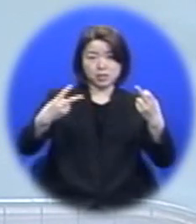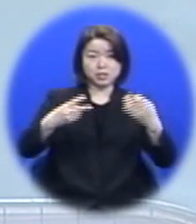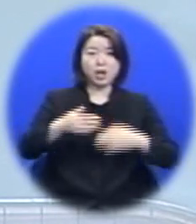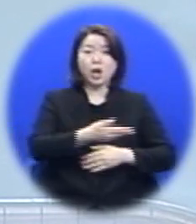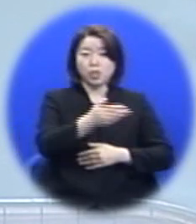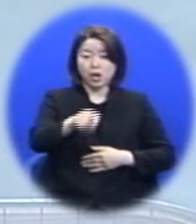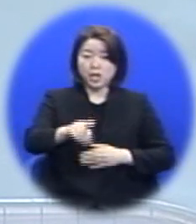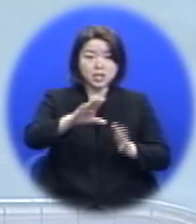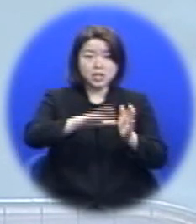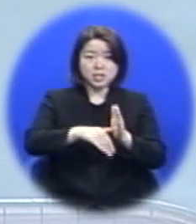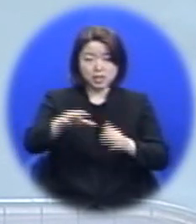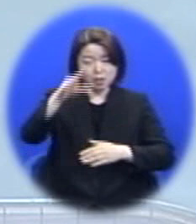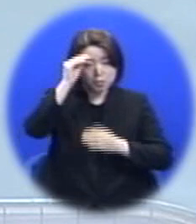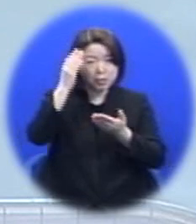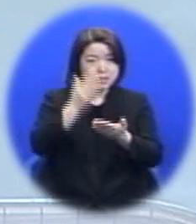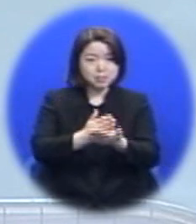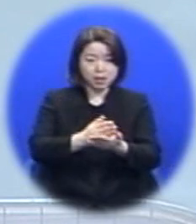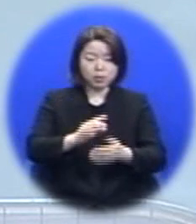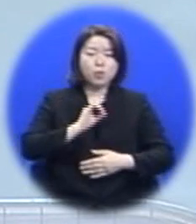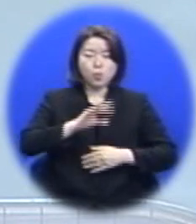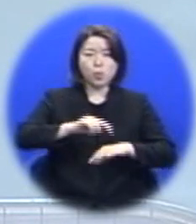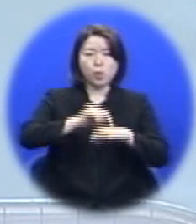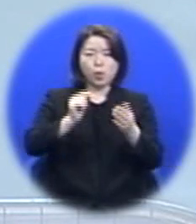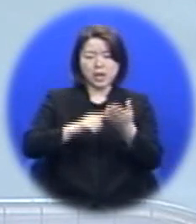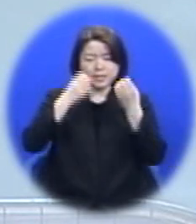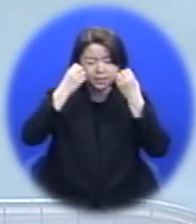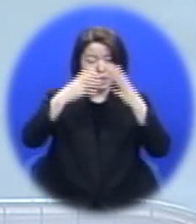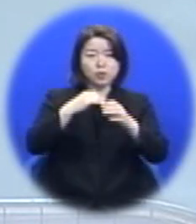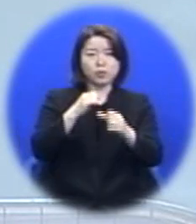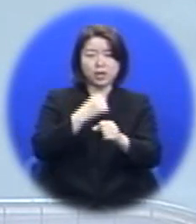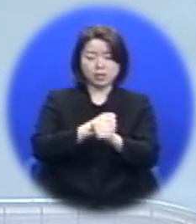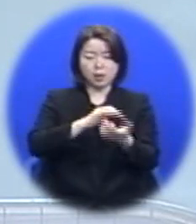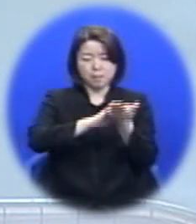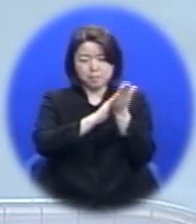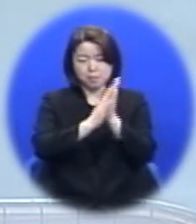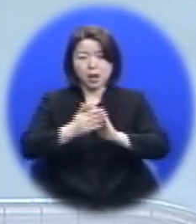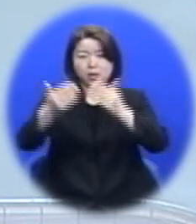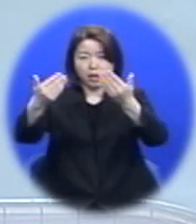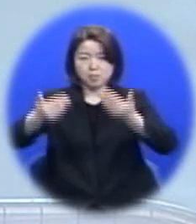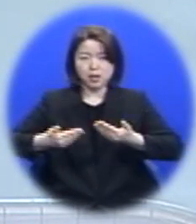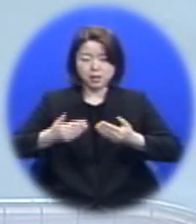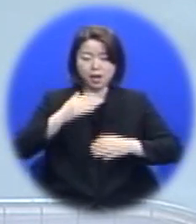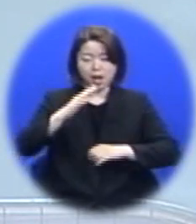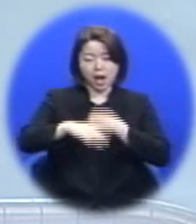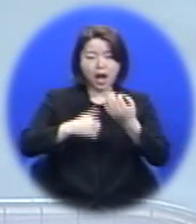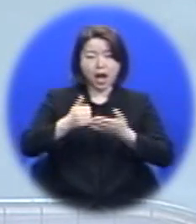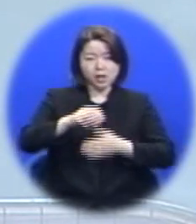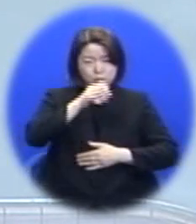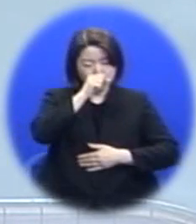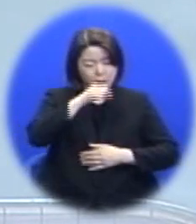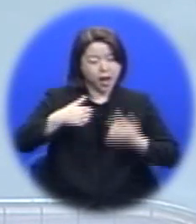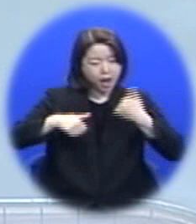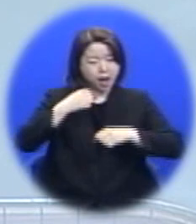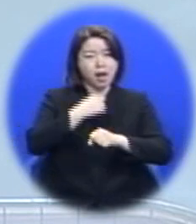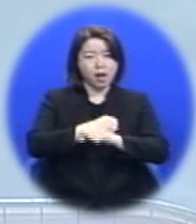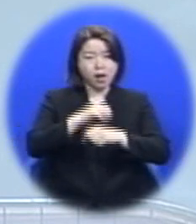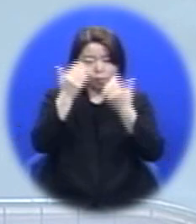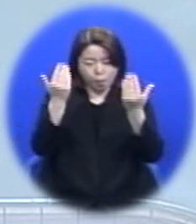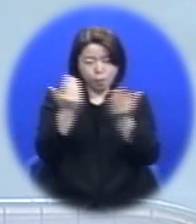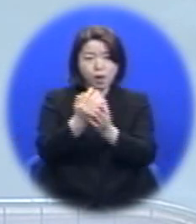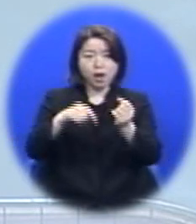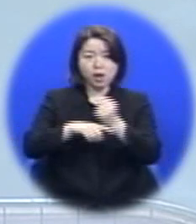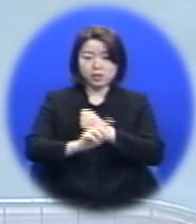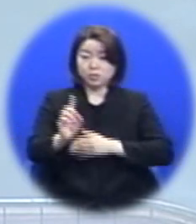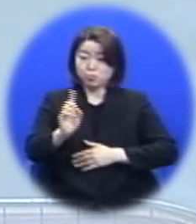세대를 본받지 말고 오직 마음을 새롭게 함으로 변화를 받아 하나님의 선하시고 기뻐하시고 온전하신